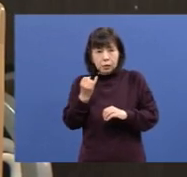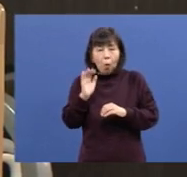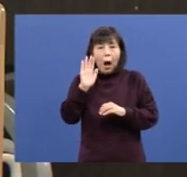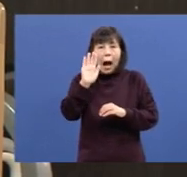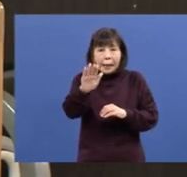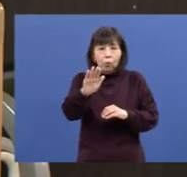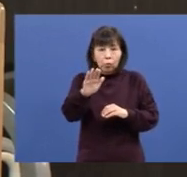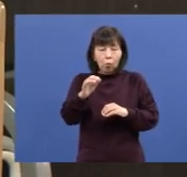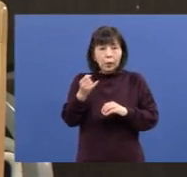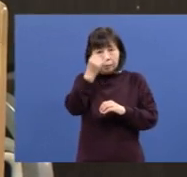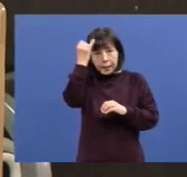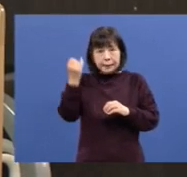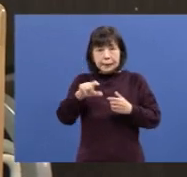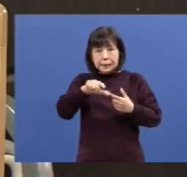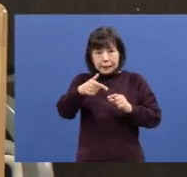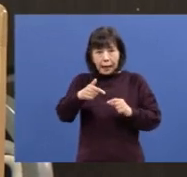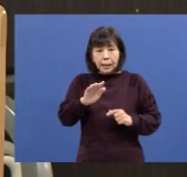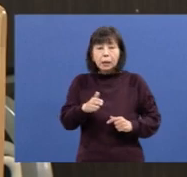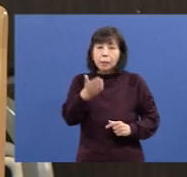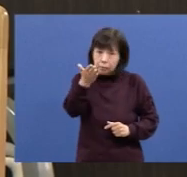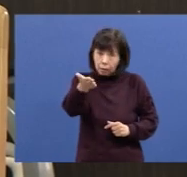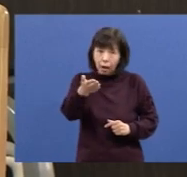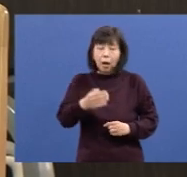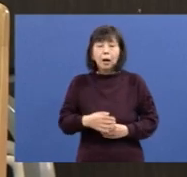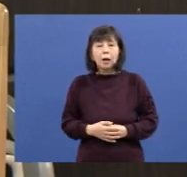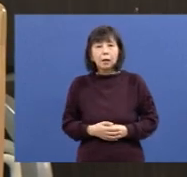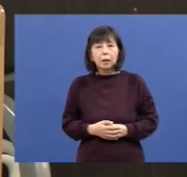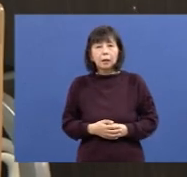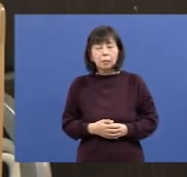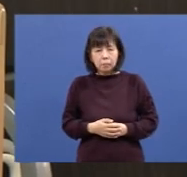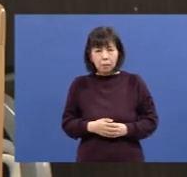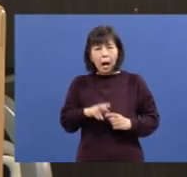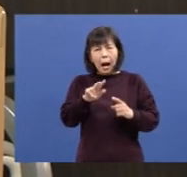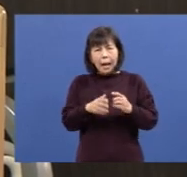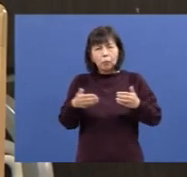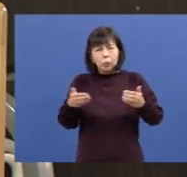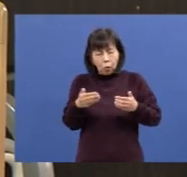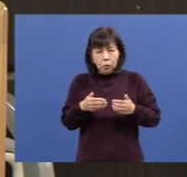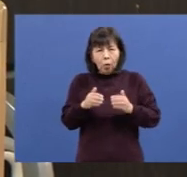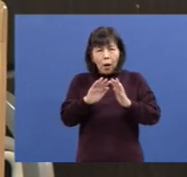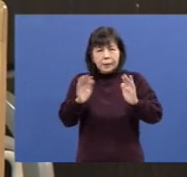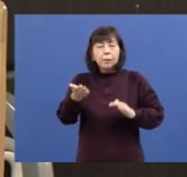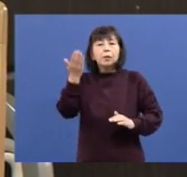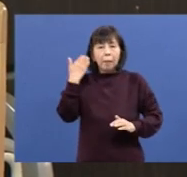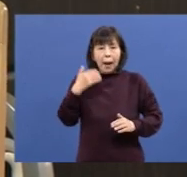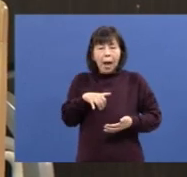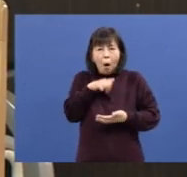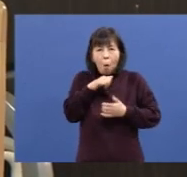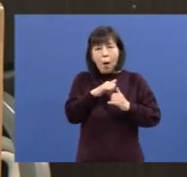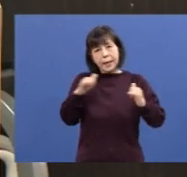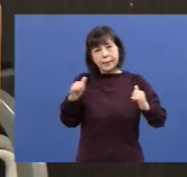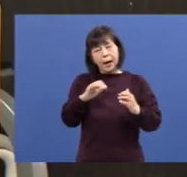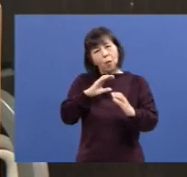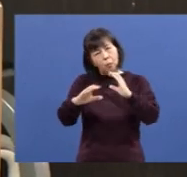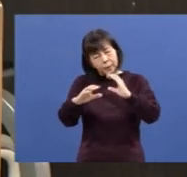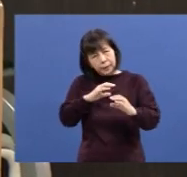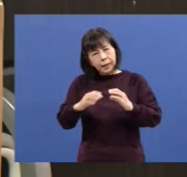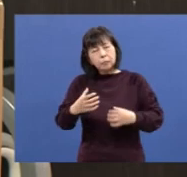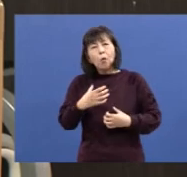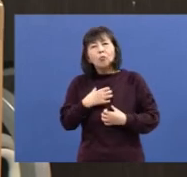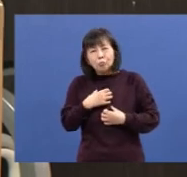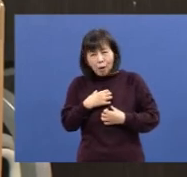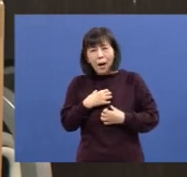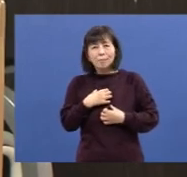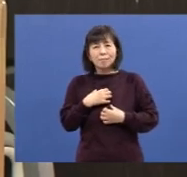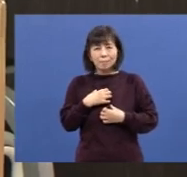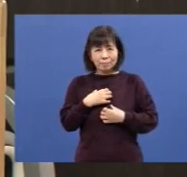じたことに違いはありましたか？ 介護職に就く前は、 高齢者さんとうまくコミュニケーションを取れるかすご